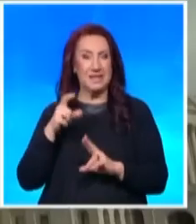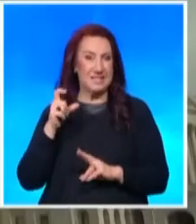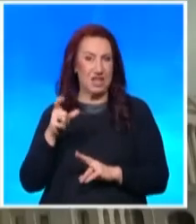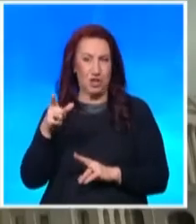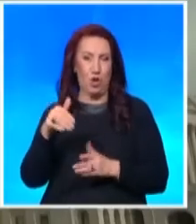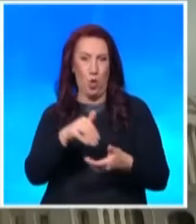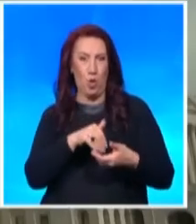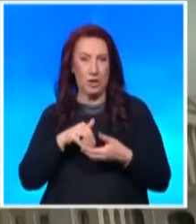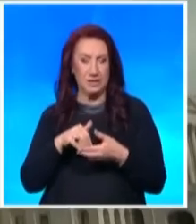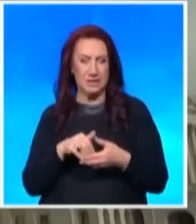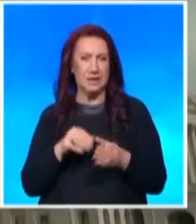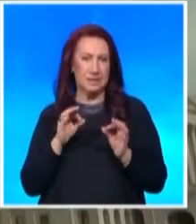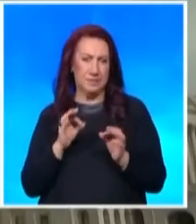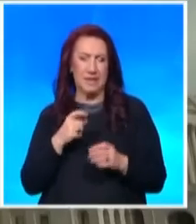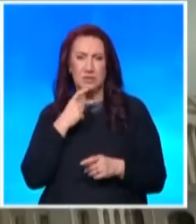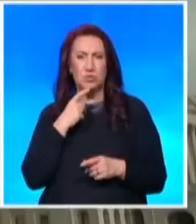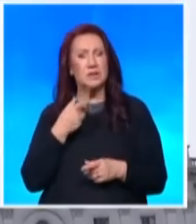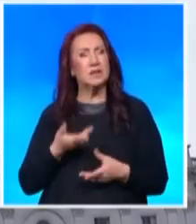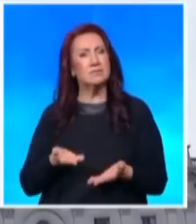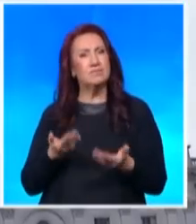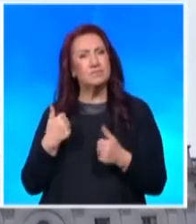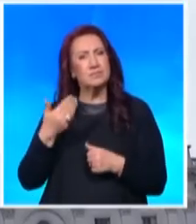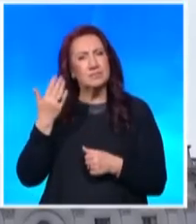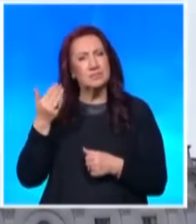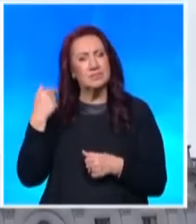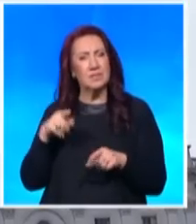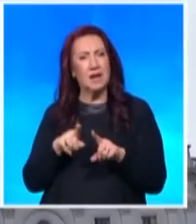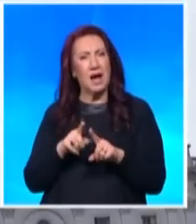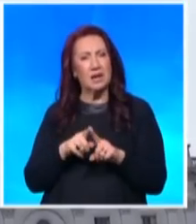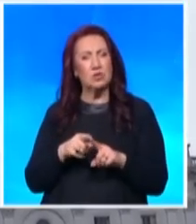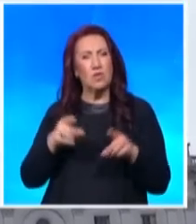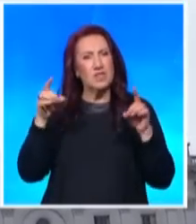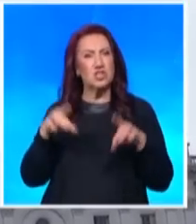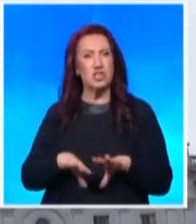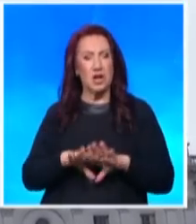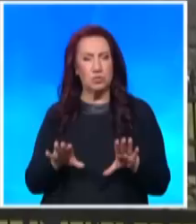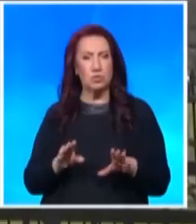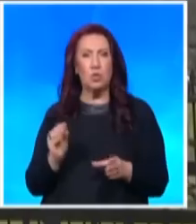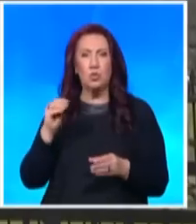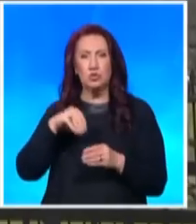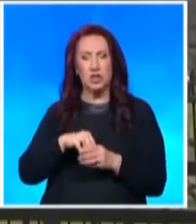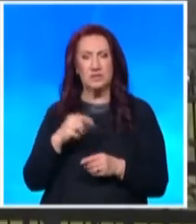проява се върна към първоначалния си формат от преди 71 години. В нея участваха само